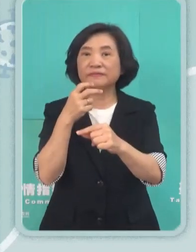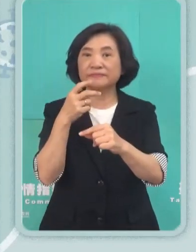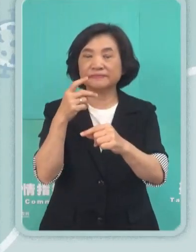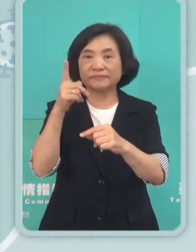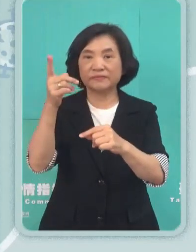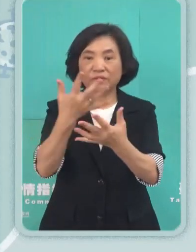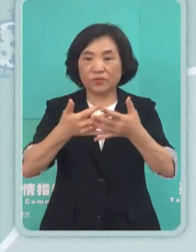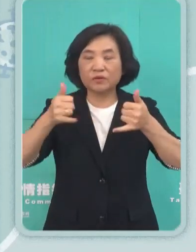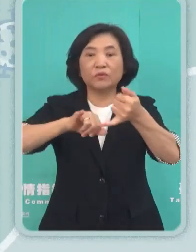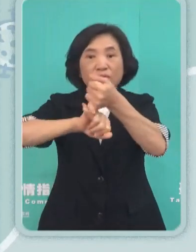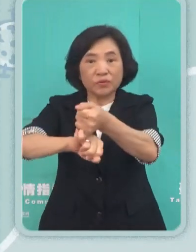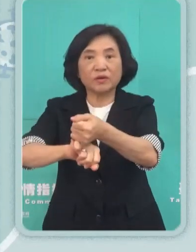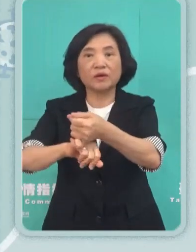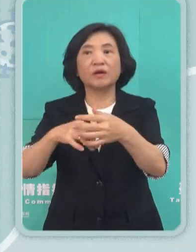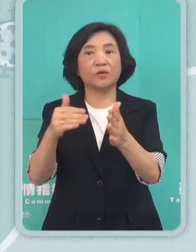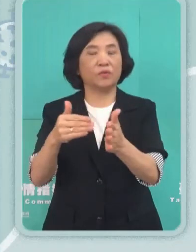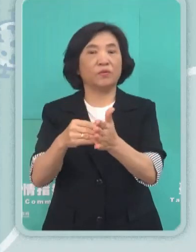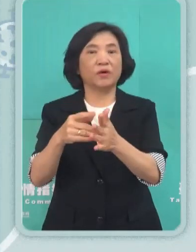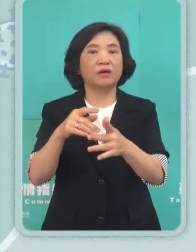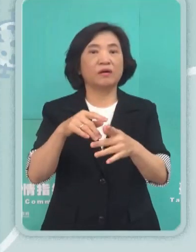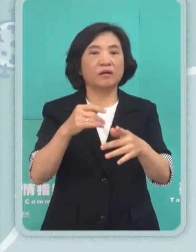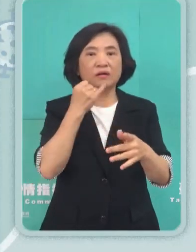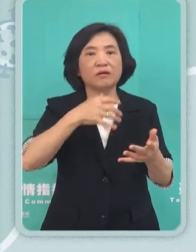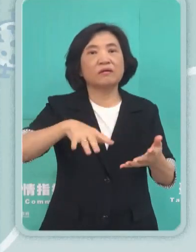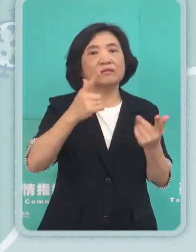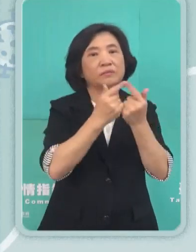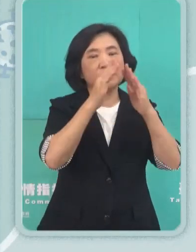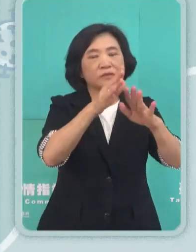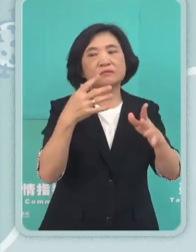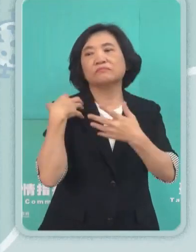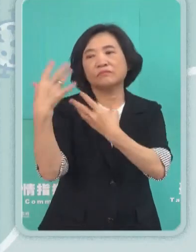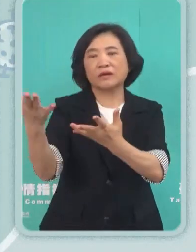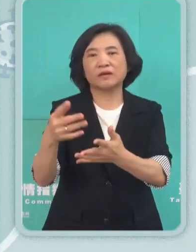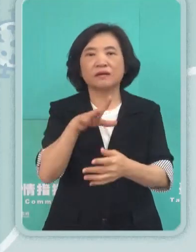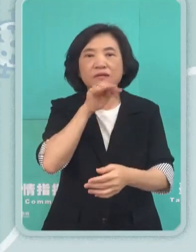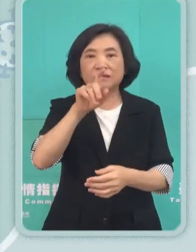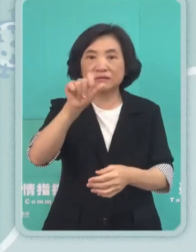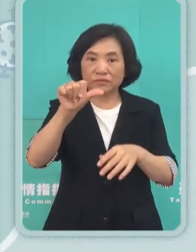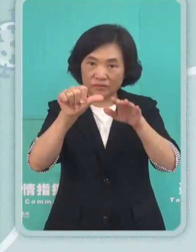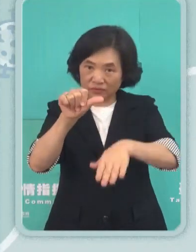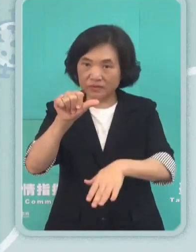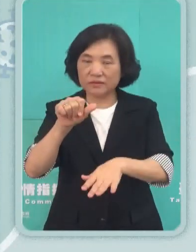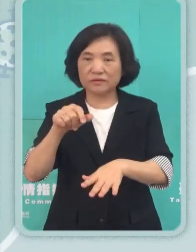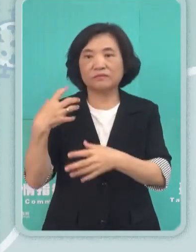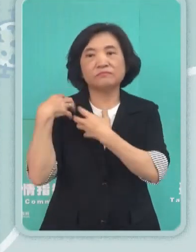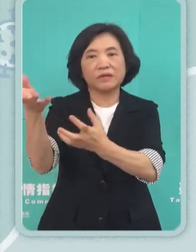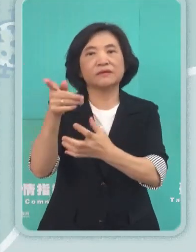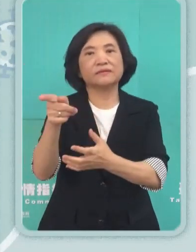网络预约系统哦，就接手在处理这个65岁以下